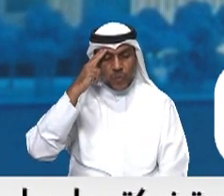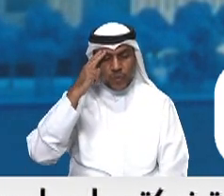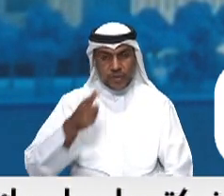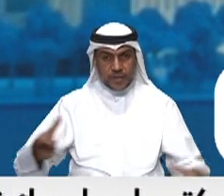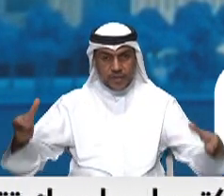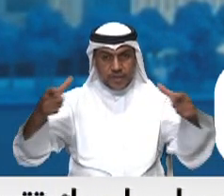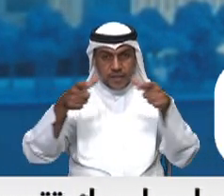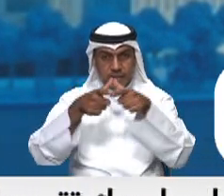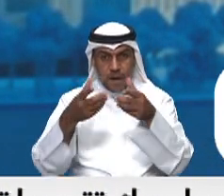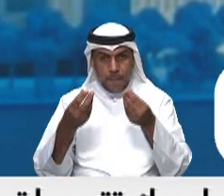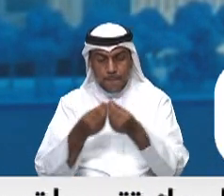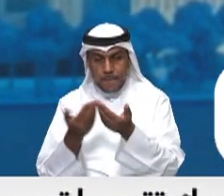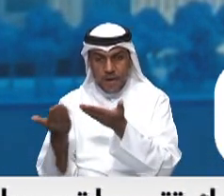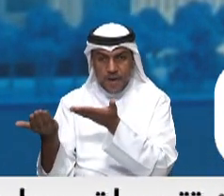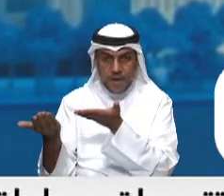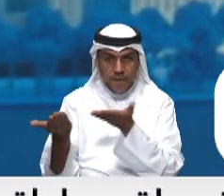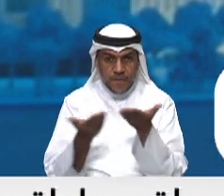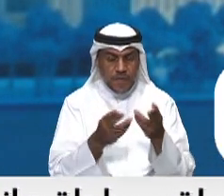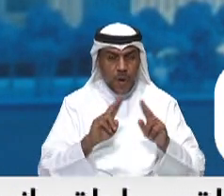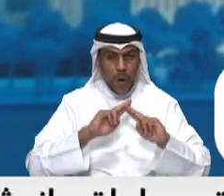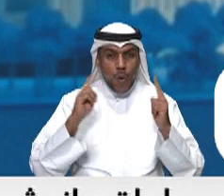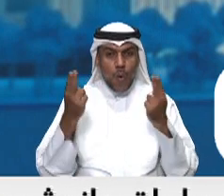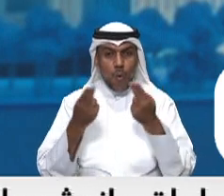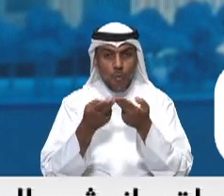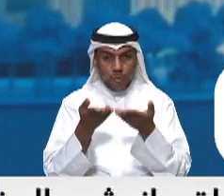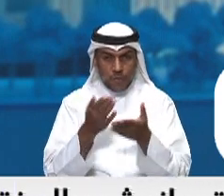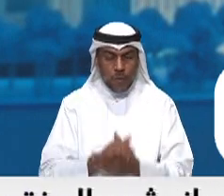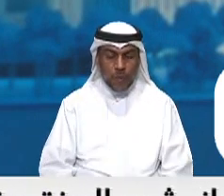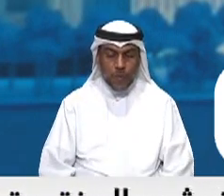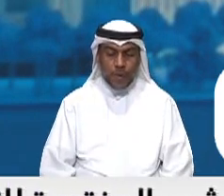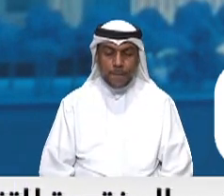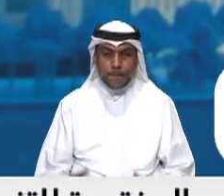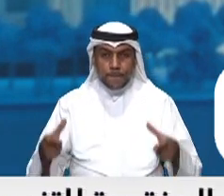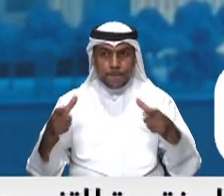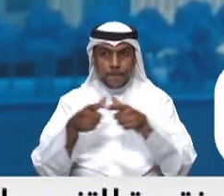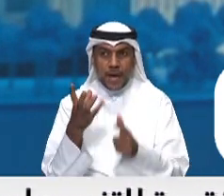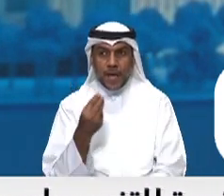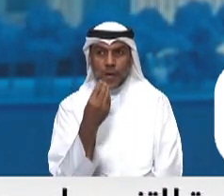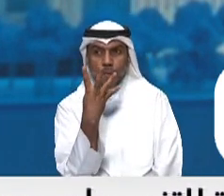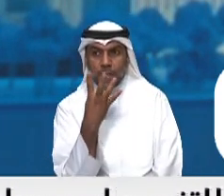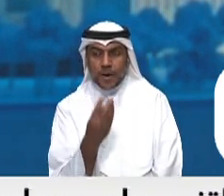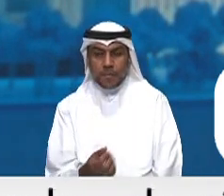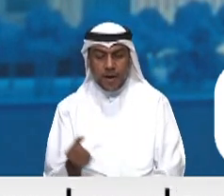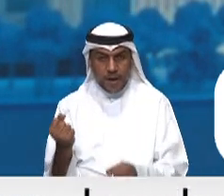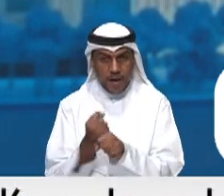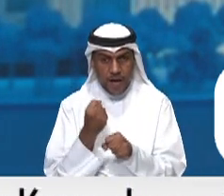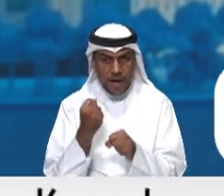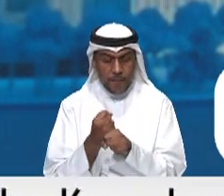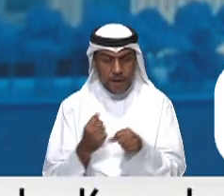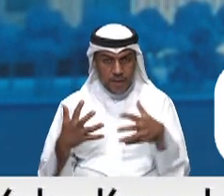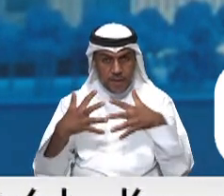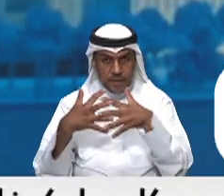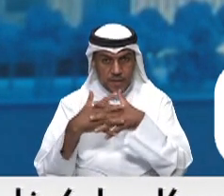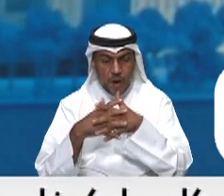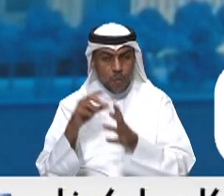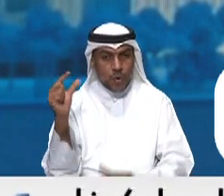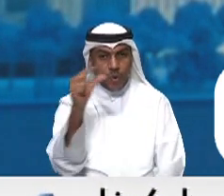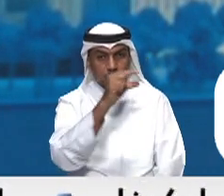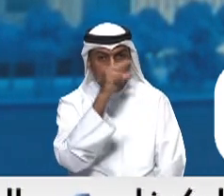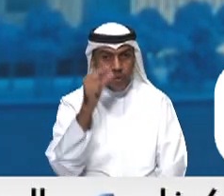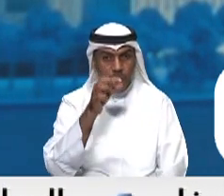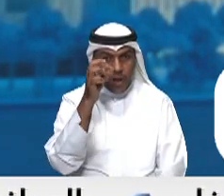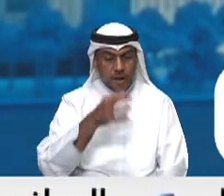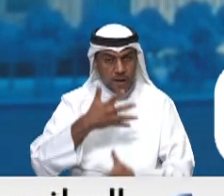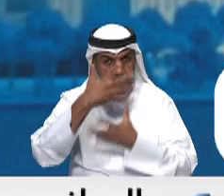وذلك على هامش اعمال المؤتمر الرفيع المستوى الرابع حول تعزيز التعاون الدولي في مكافحه الارهاب